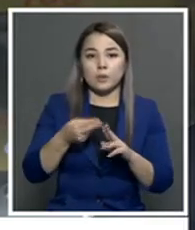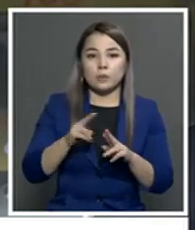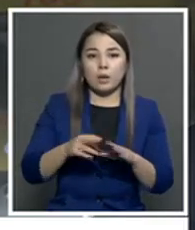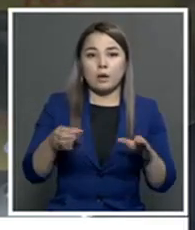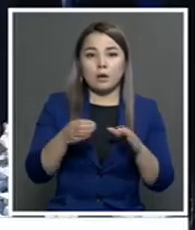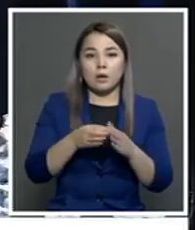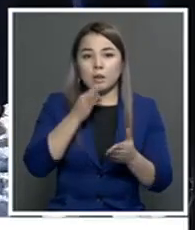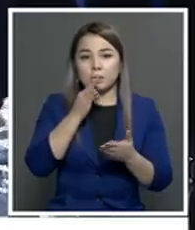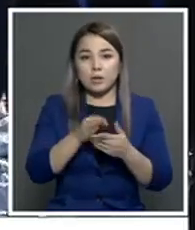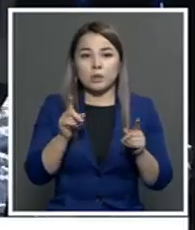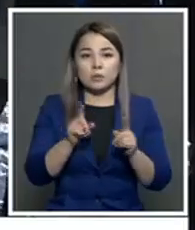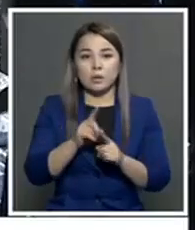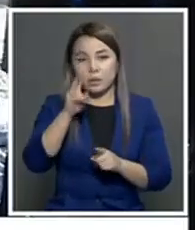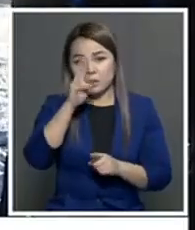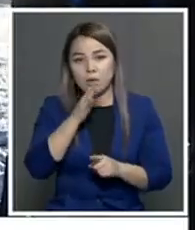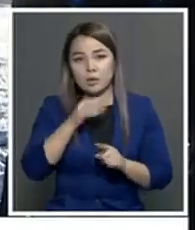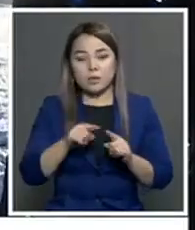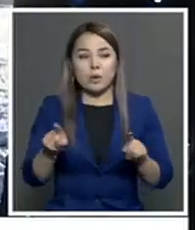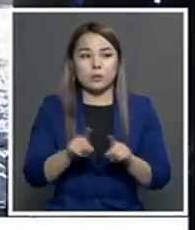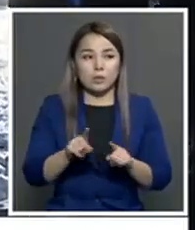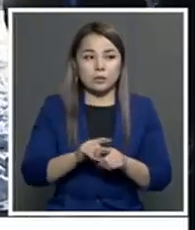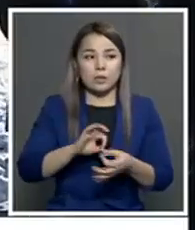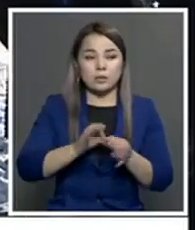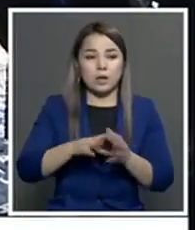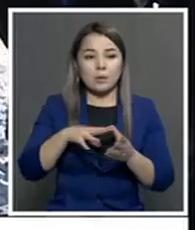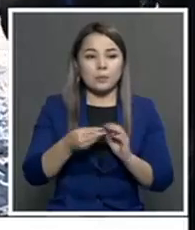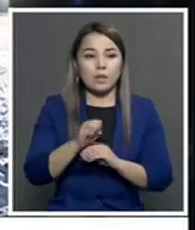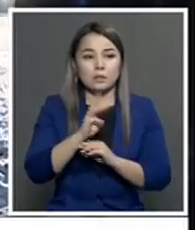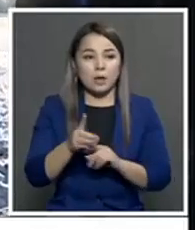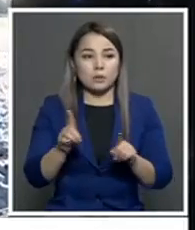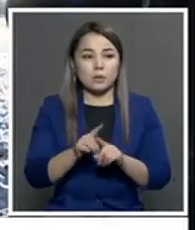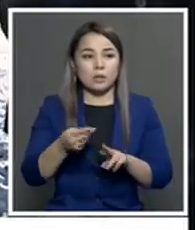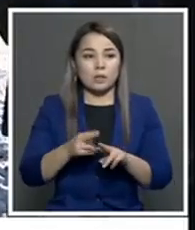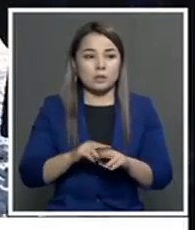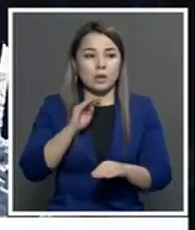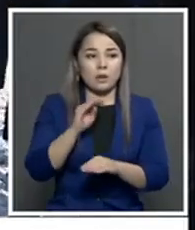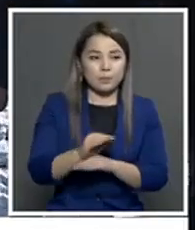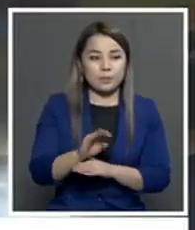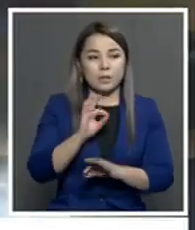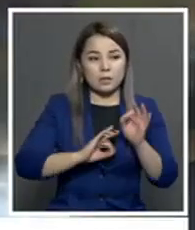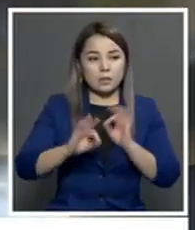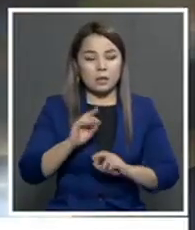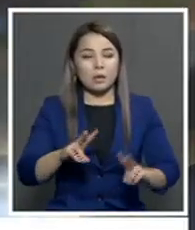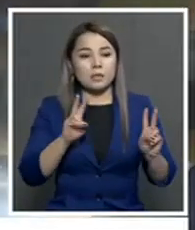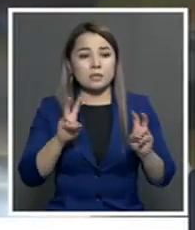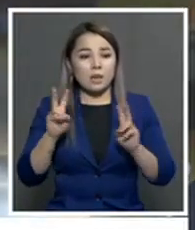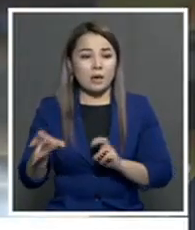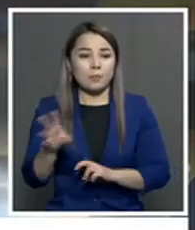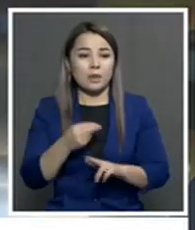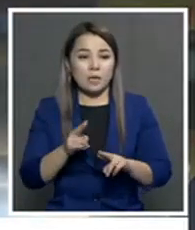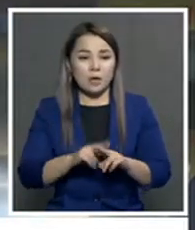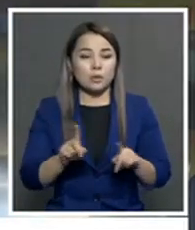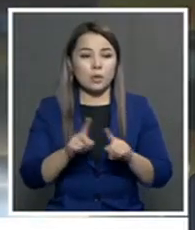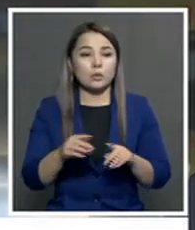етуге байланысты 2 айлық бүгінде запас толықта қамтамасыз етілген. Сонымен қатар мына 5 дәрінің түрі мен әрбір